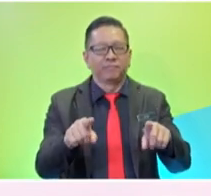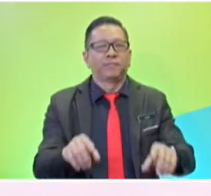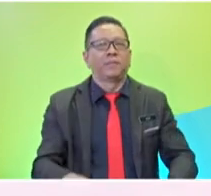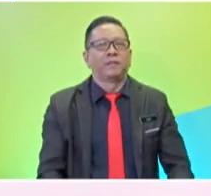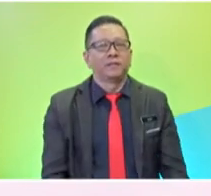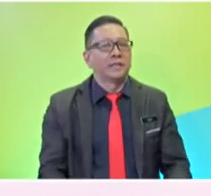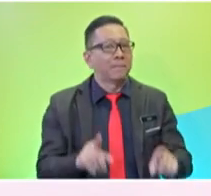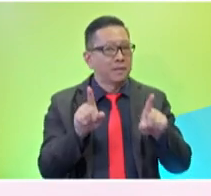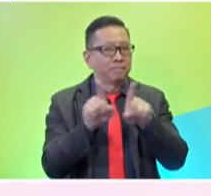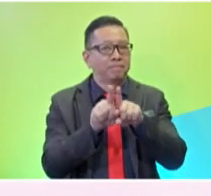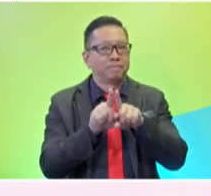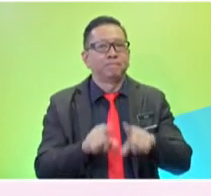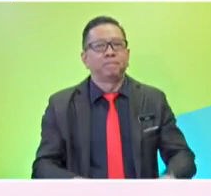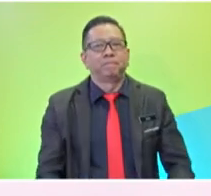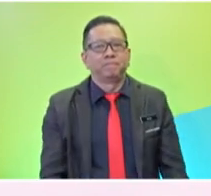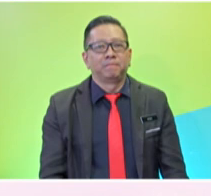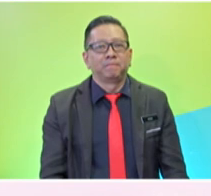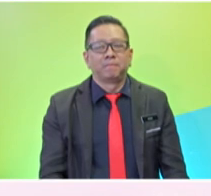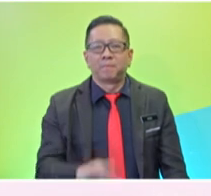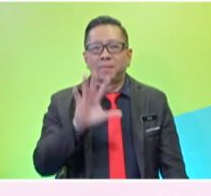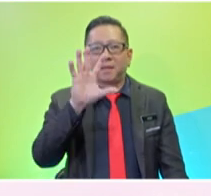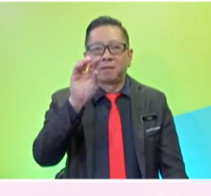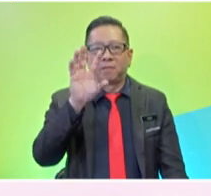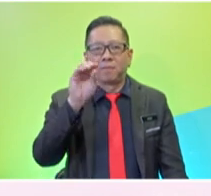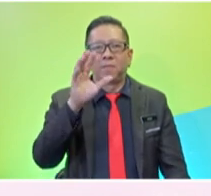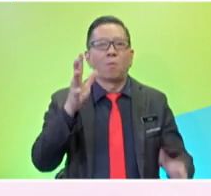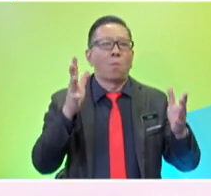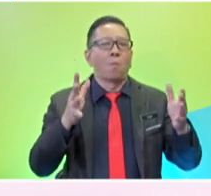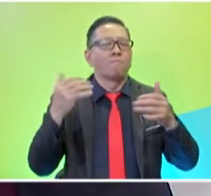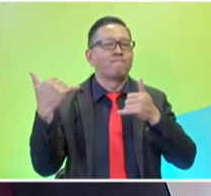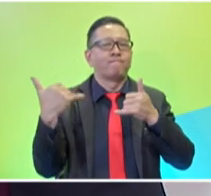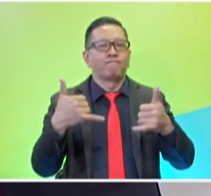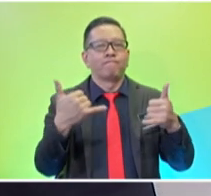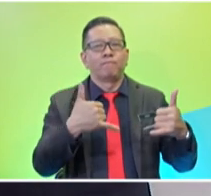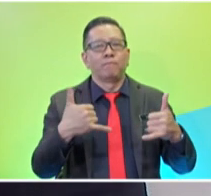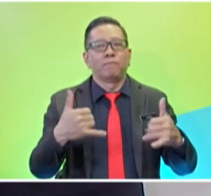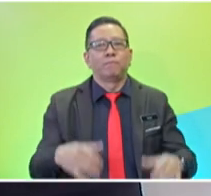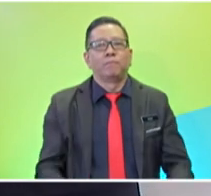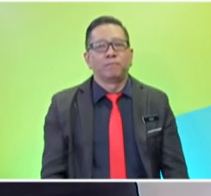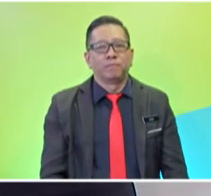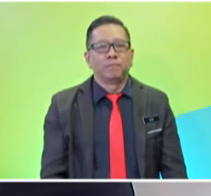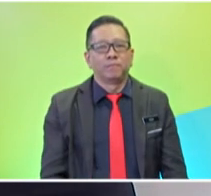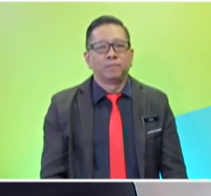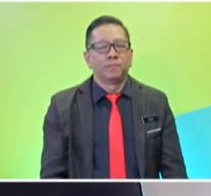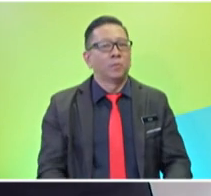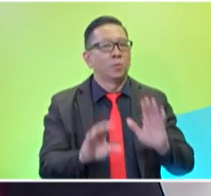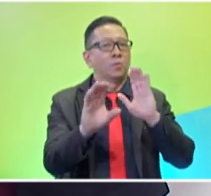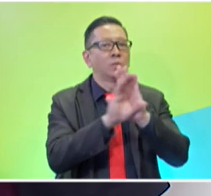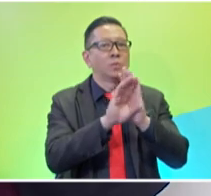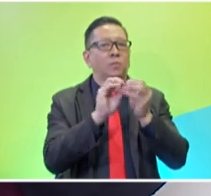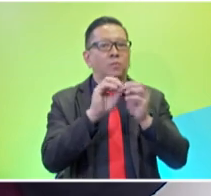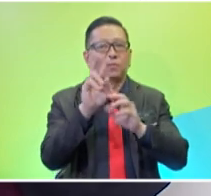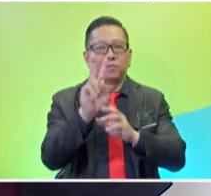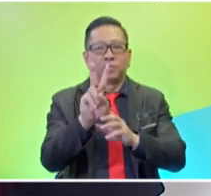yang sama yaitu 50 orang pemain Oke seterusnya kita pergi Soalnya contoh yang kedua